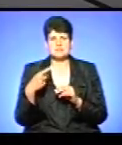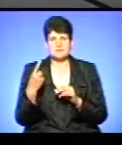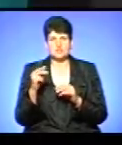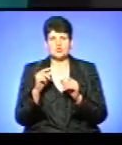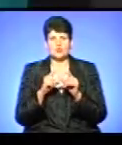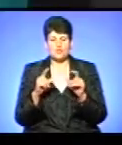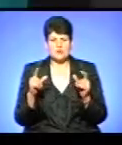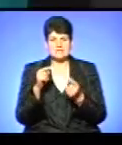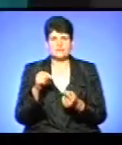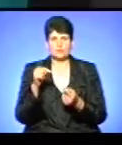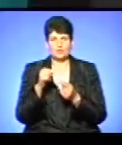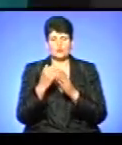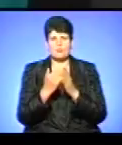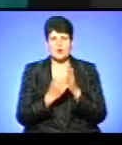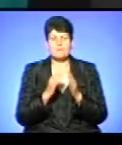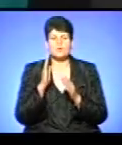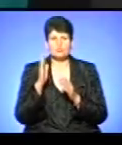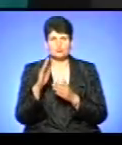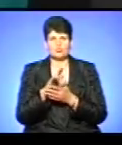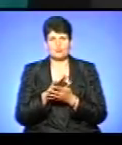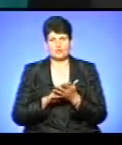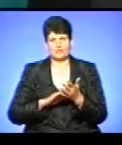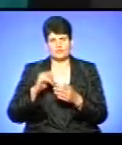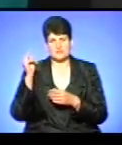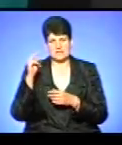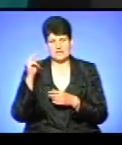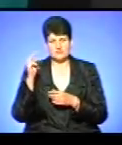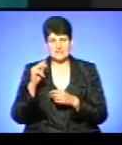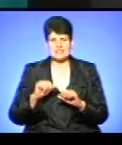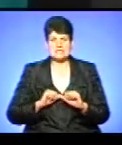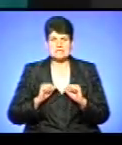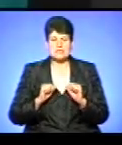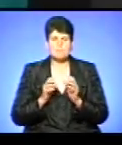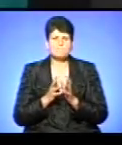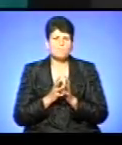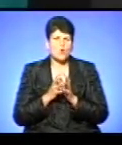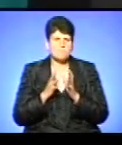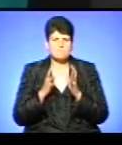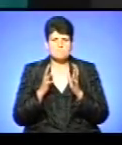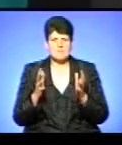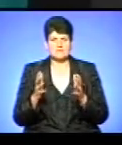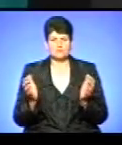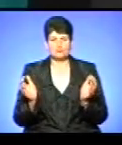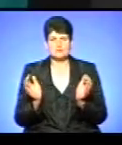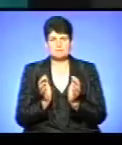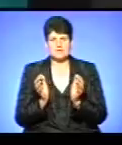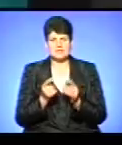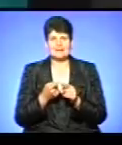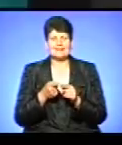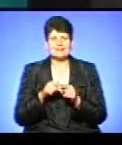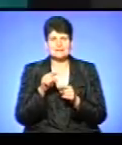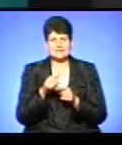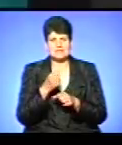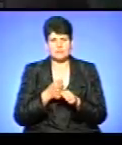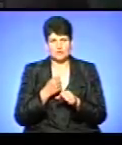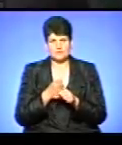21-й школі за відповідними програмами, будуть продовжувати навчання і старалися по максимуму зберегти ті напрацювання, які були в